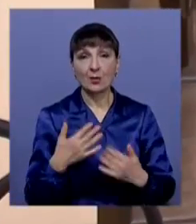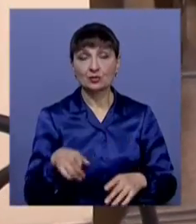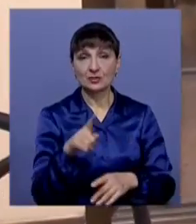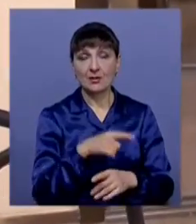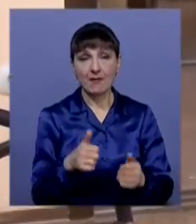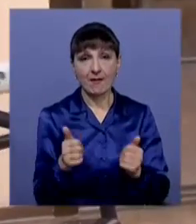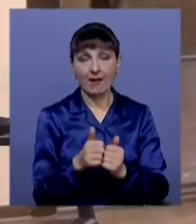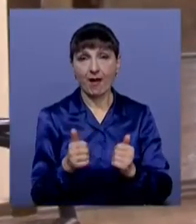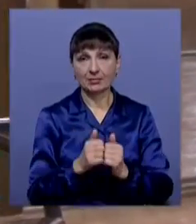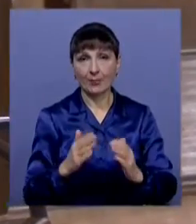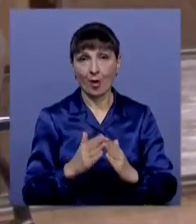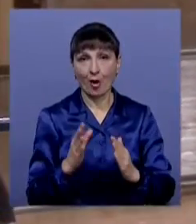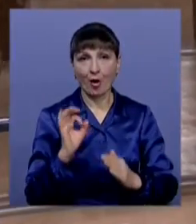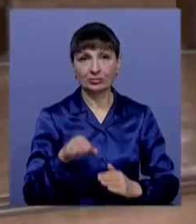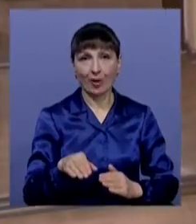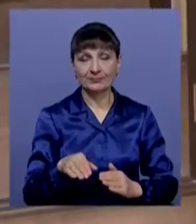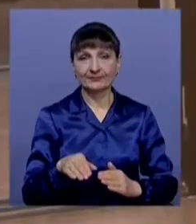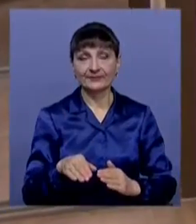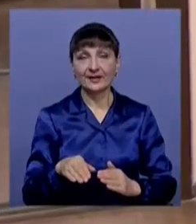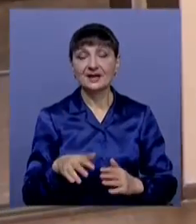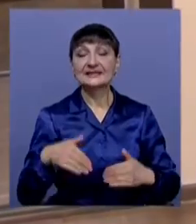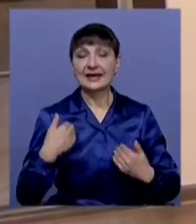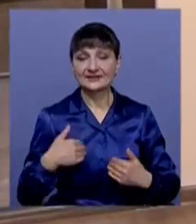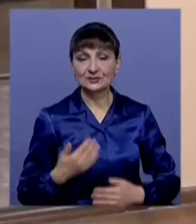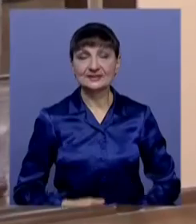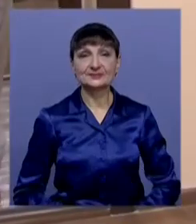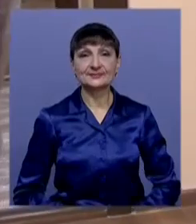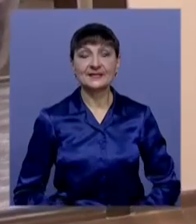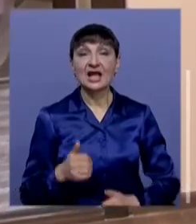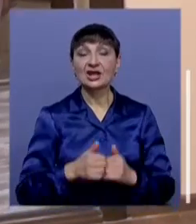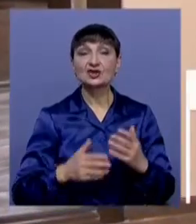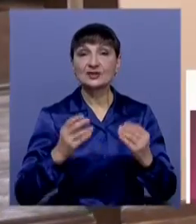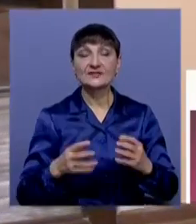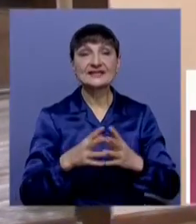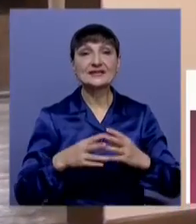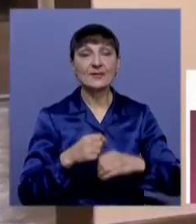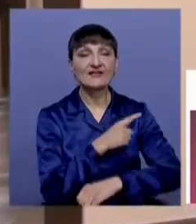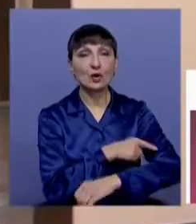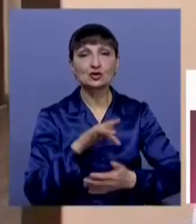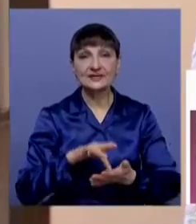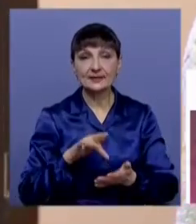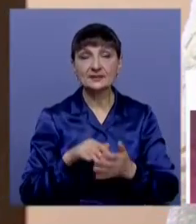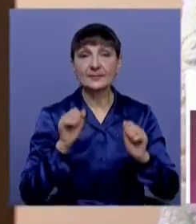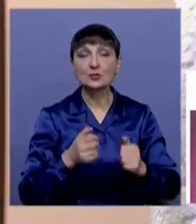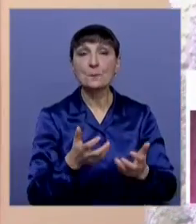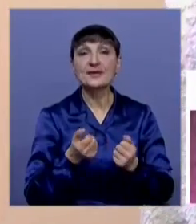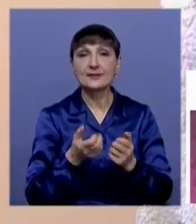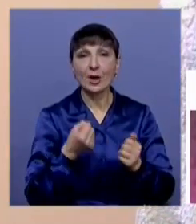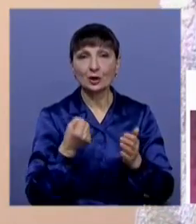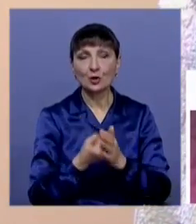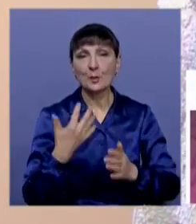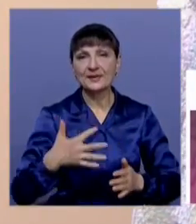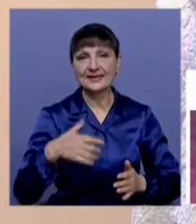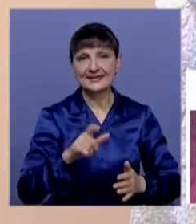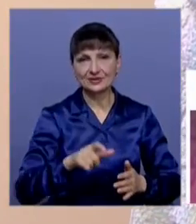слова находится в шаговой доступности. Здравствуйте. Ежедневно семейно-врачебный центр способен принимать до